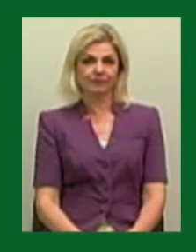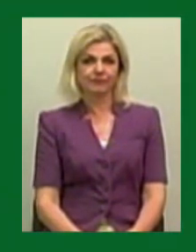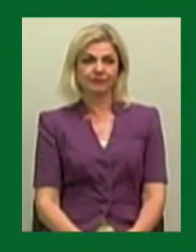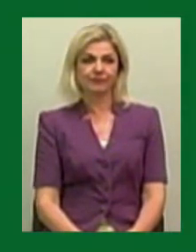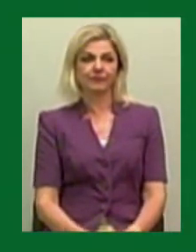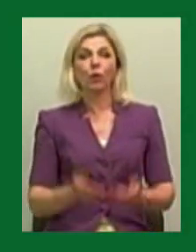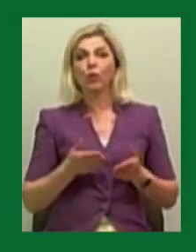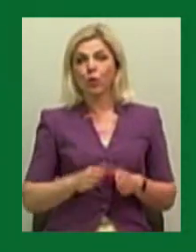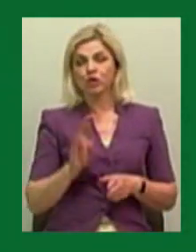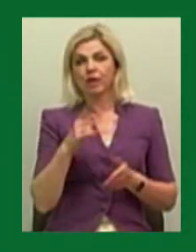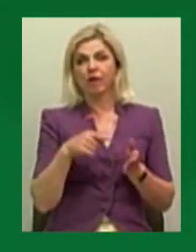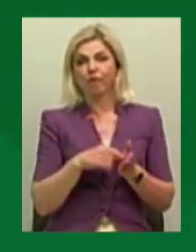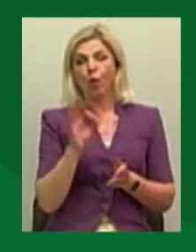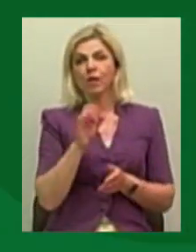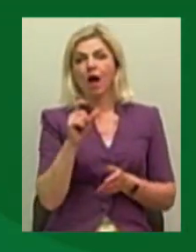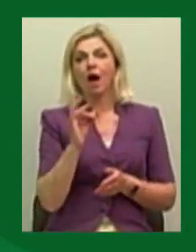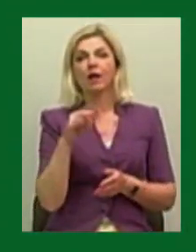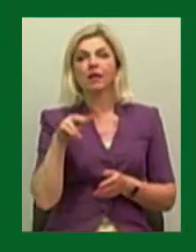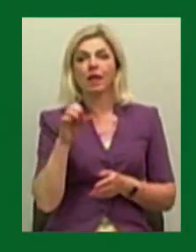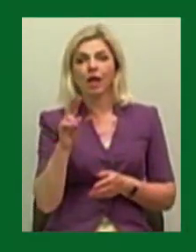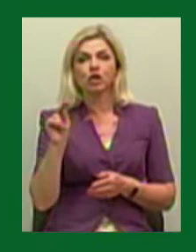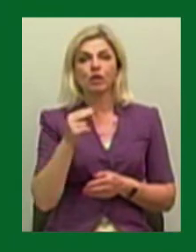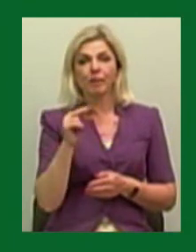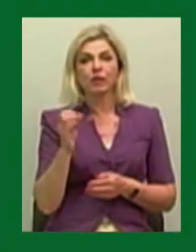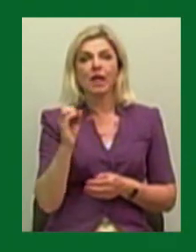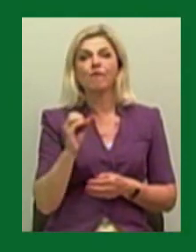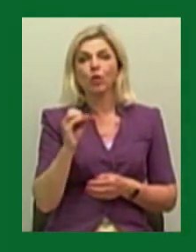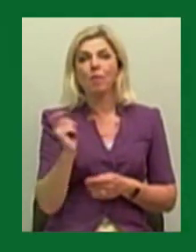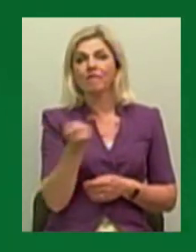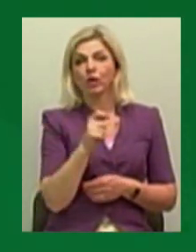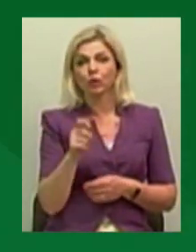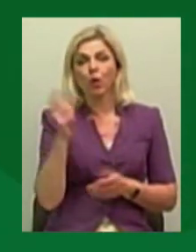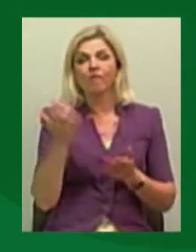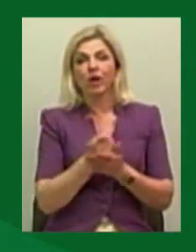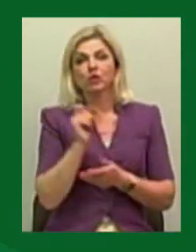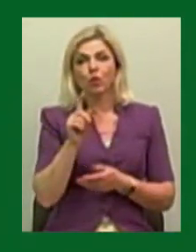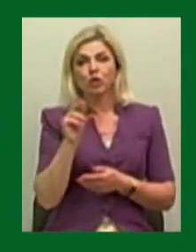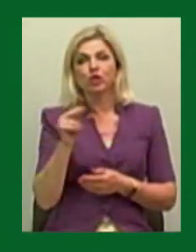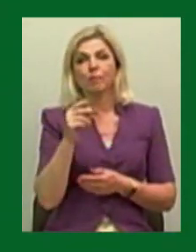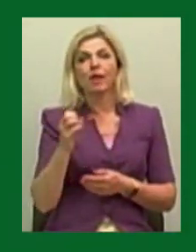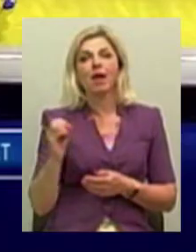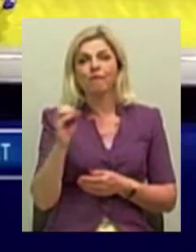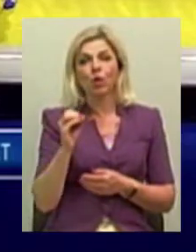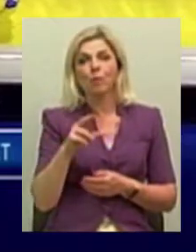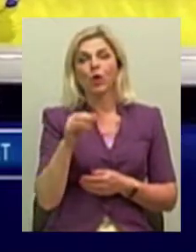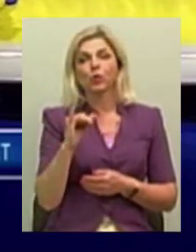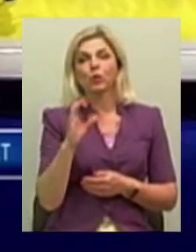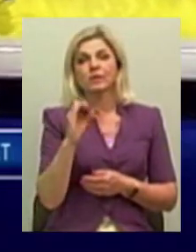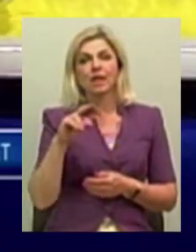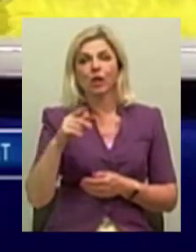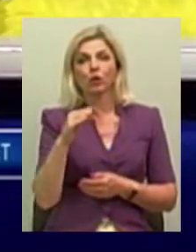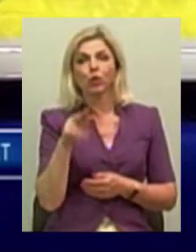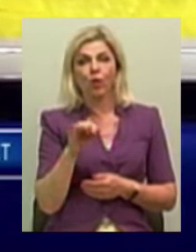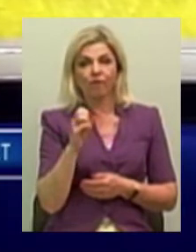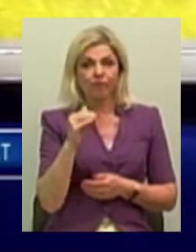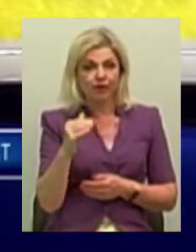Уродженка Миколаєва Ольга Харлан стала чемпіонкою Європи з фехтування. Українка виграла золото на чемпіонаті Європи у Дюссельдорфі. У півфіналі